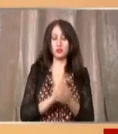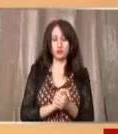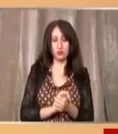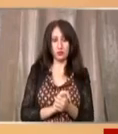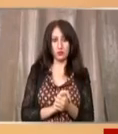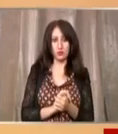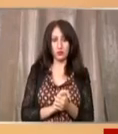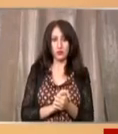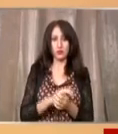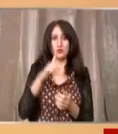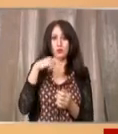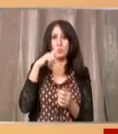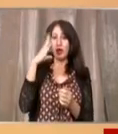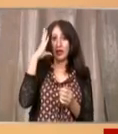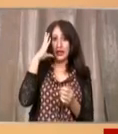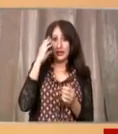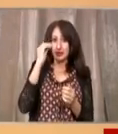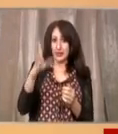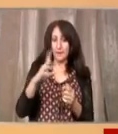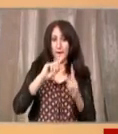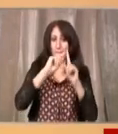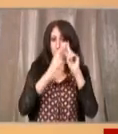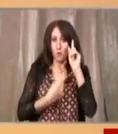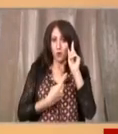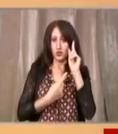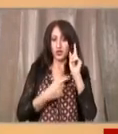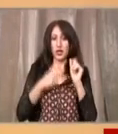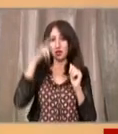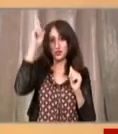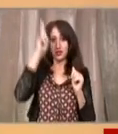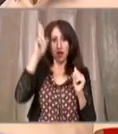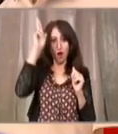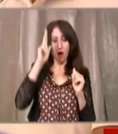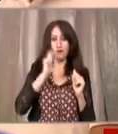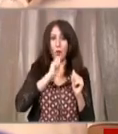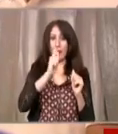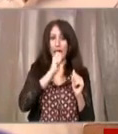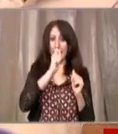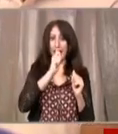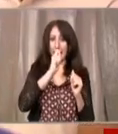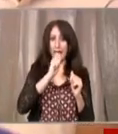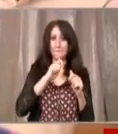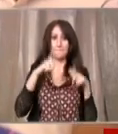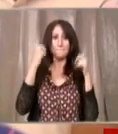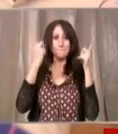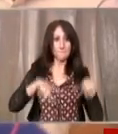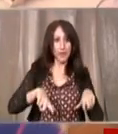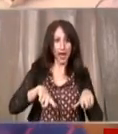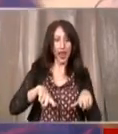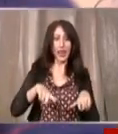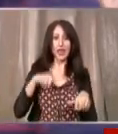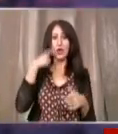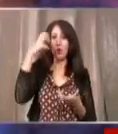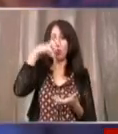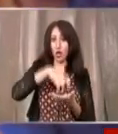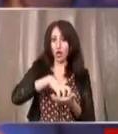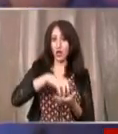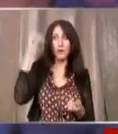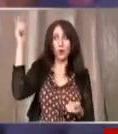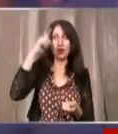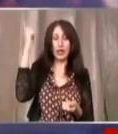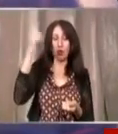شباب مصر الحر الواعد اللي احنا بنفخر بيه، ده اعلى منصب في الدوله وده اللي بيقود الدوله منصب رئيس